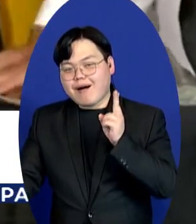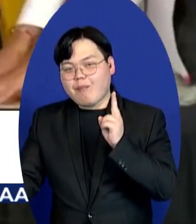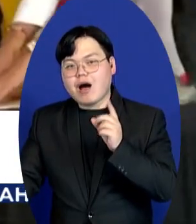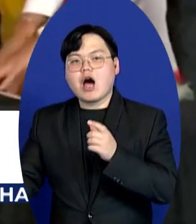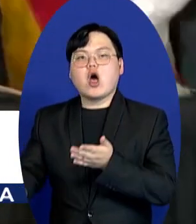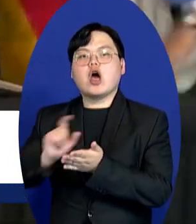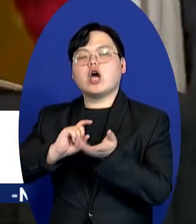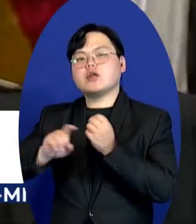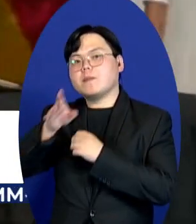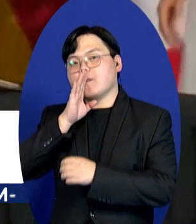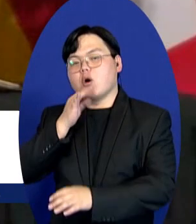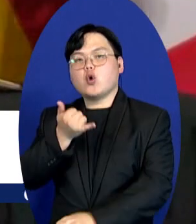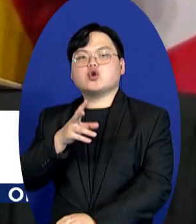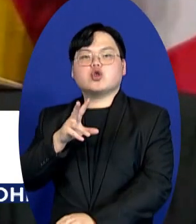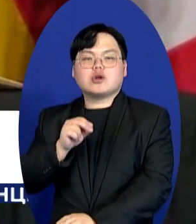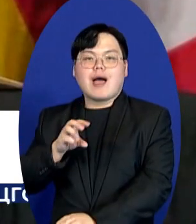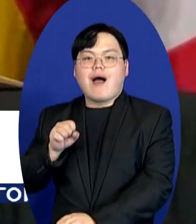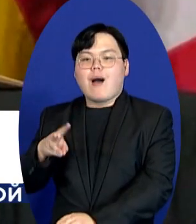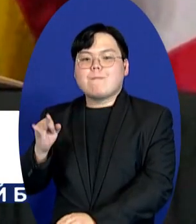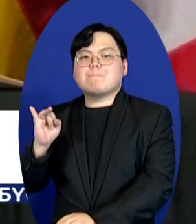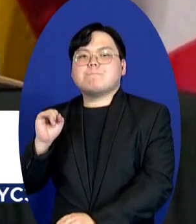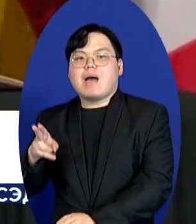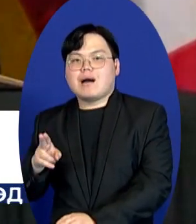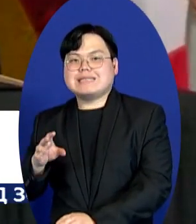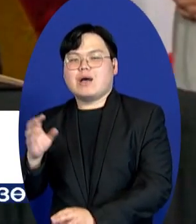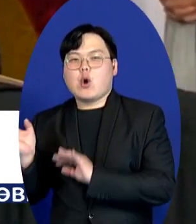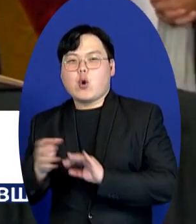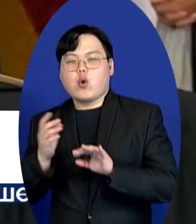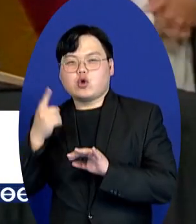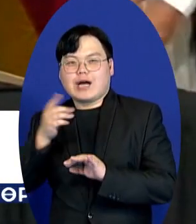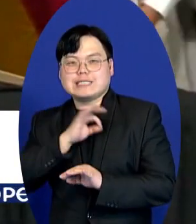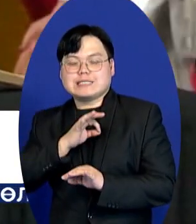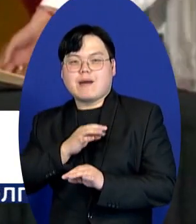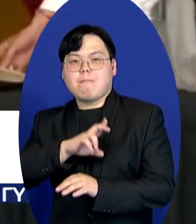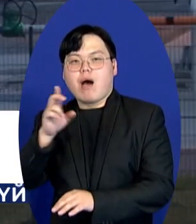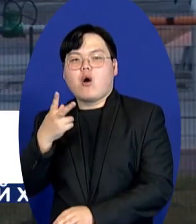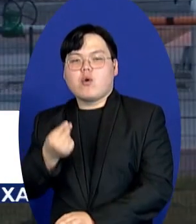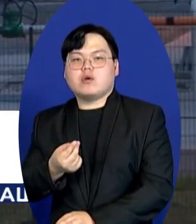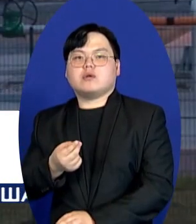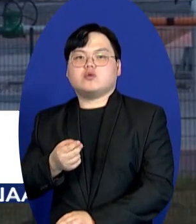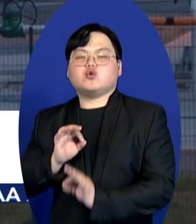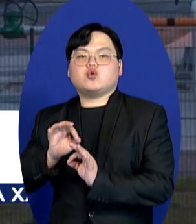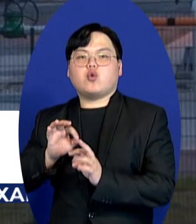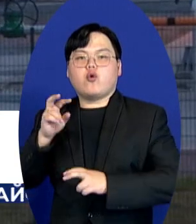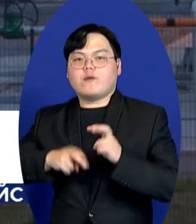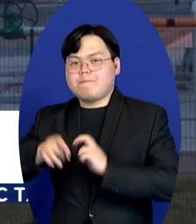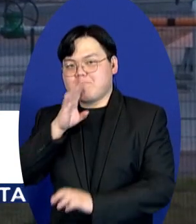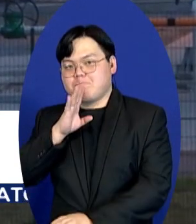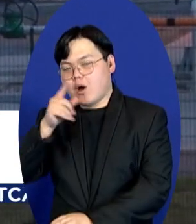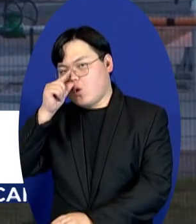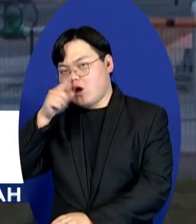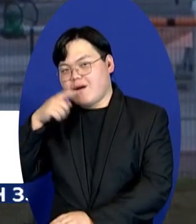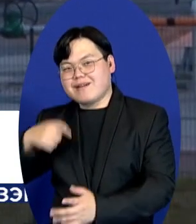экспортод гаргах улс төрөгч болон амиакийг салхины эрчим хүч ашиглаж байгальд ээлтэй аргаар үйлдвэрлэх юм байна. Орос Украины дайны нөлөөгөөр